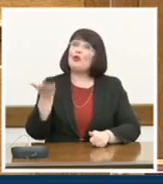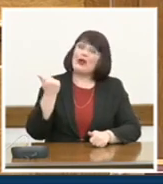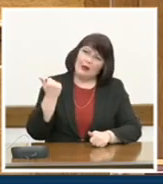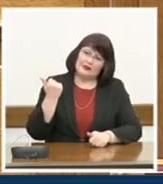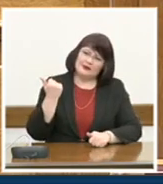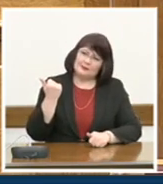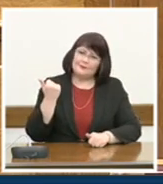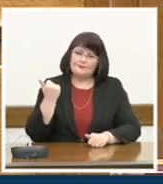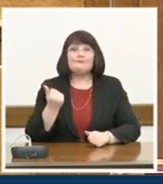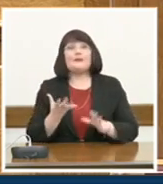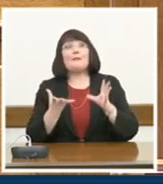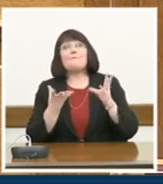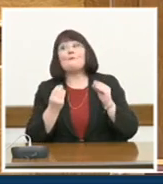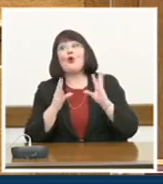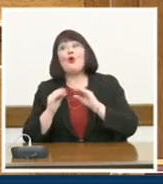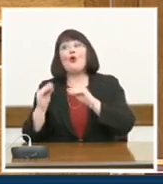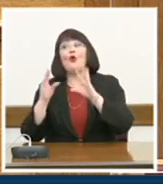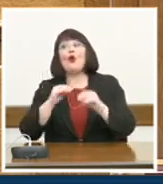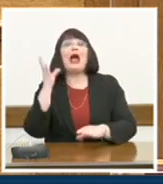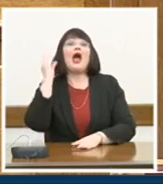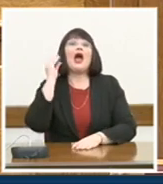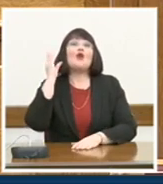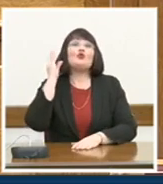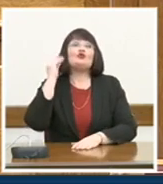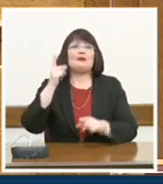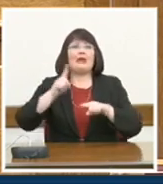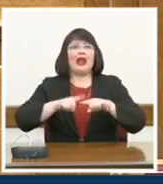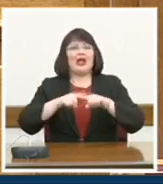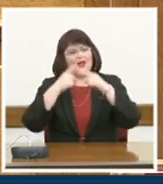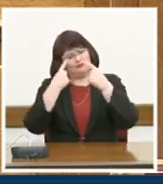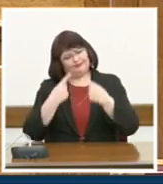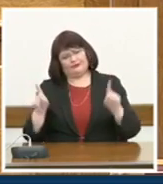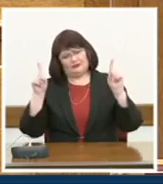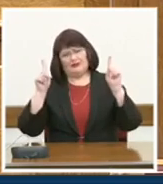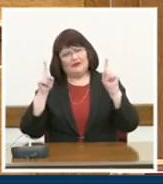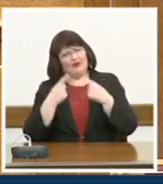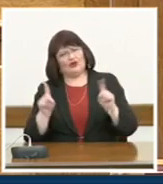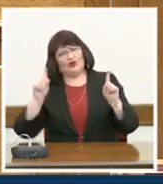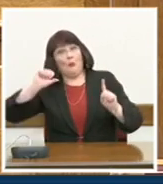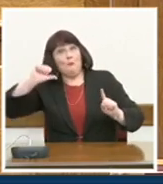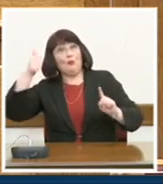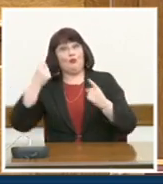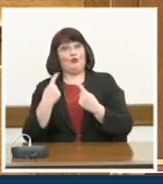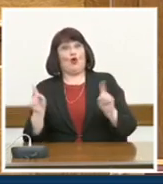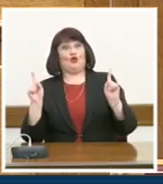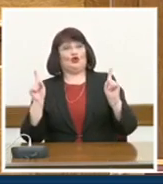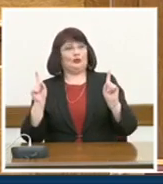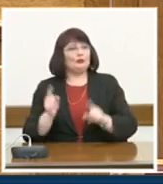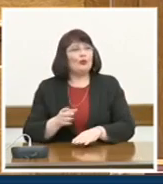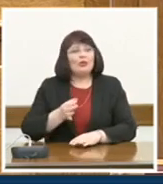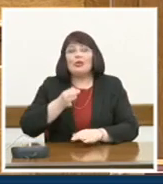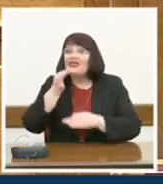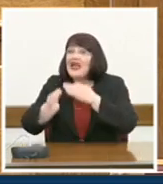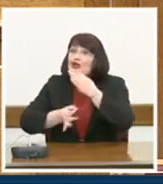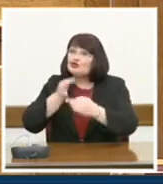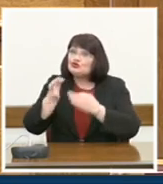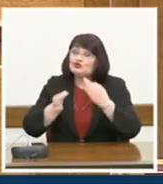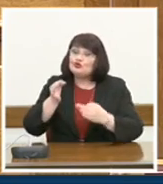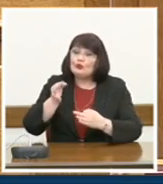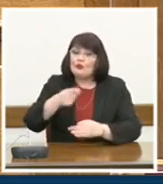πολλά ακούστηκαν περί ελληνικής πρωτοτυπίας, σας υπενθυμίζουμε αυτά που ήδη ξέρετε, αλλά κάνετε